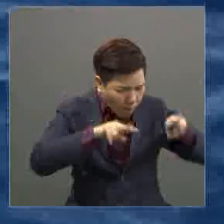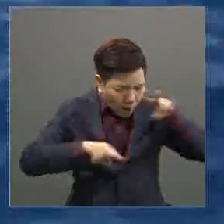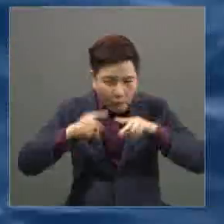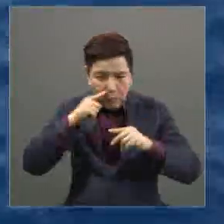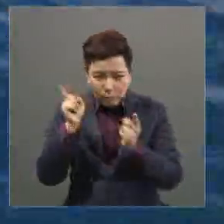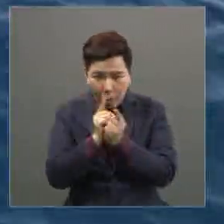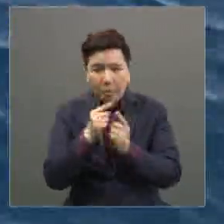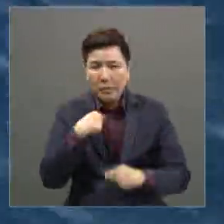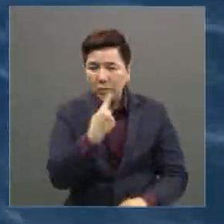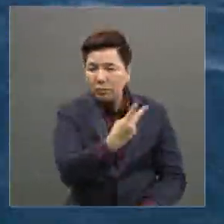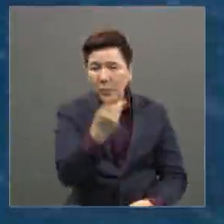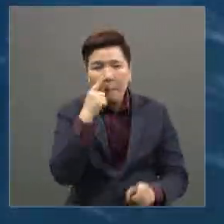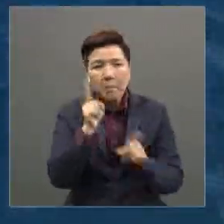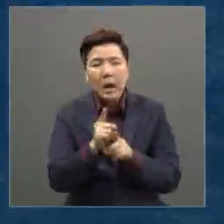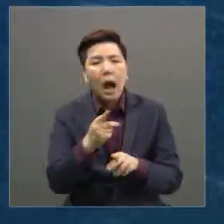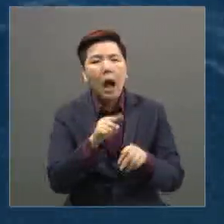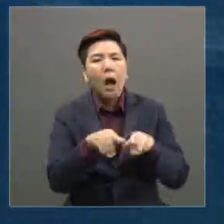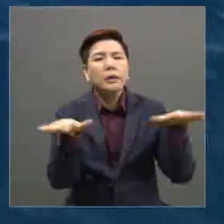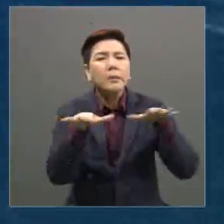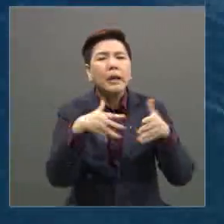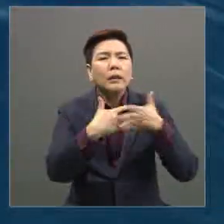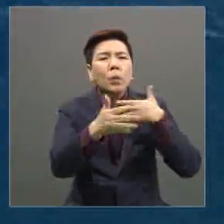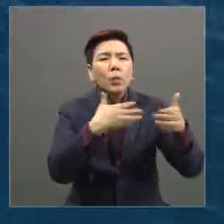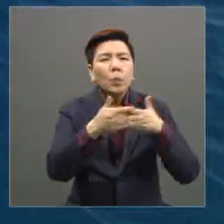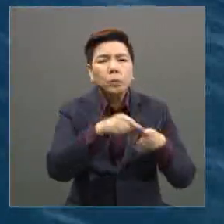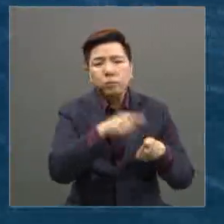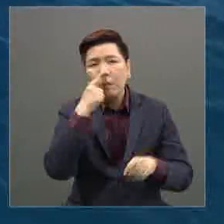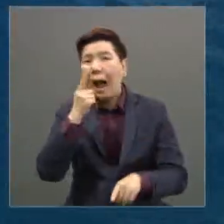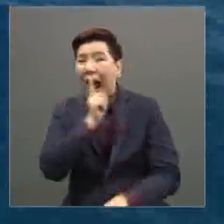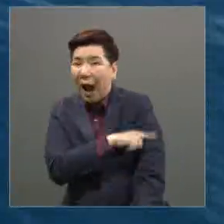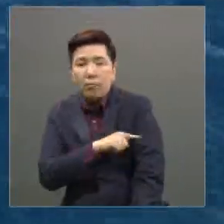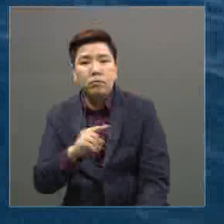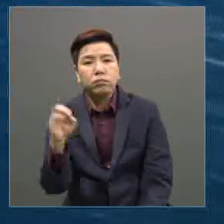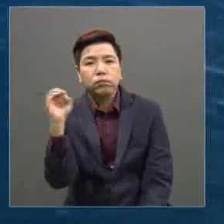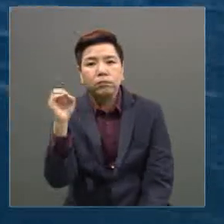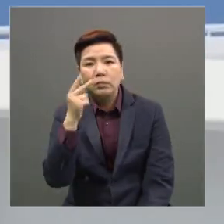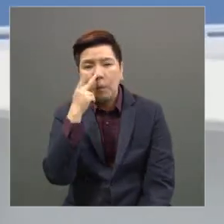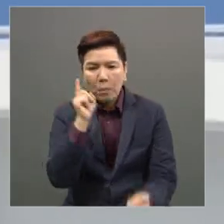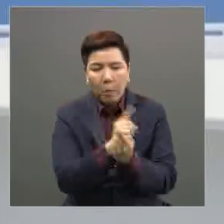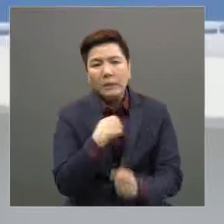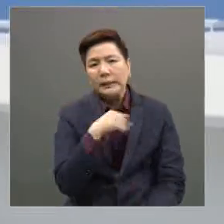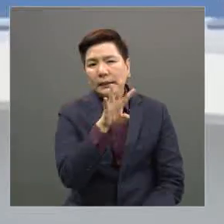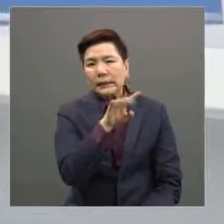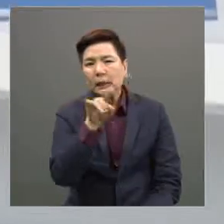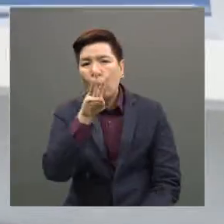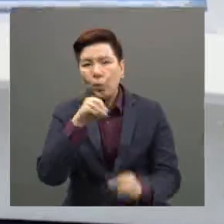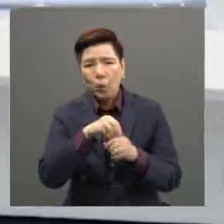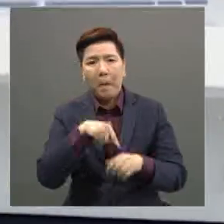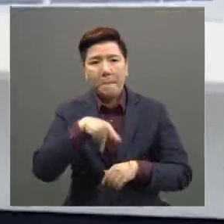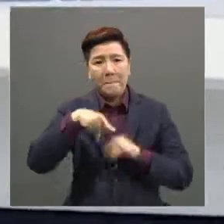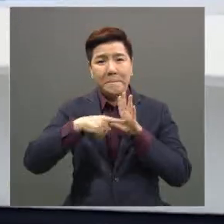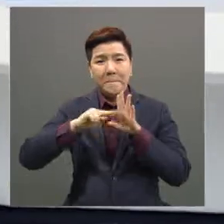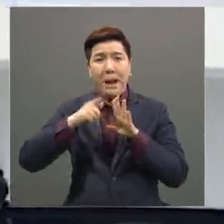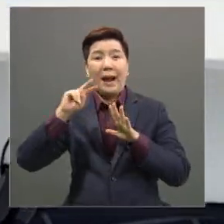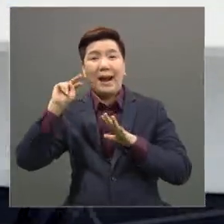วาฬโอมูระอีกแต่ว่าเป็นเหมือนน้องบูกิคือเป็นสีปกติไม่ได้เป็นเผือกนะฮะเจอ 4-6ตัวที่อ่าวพังงาตอนล่างต่อเนื่องไปถึง